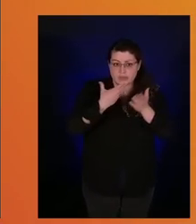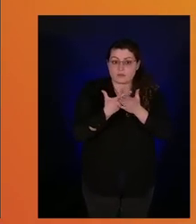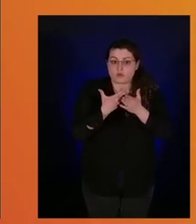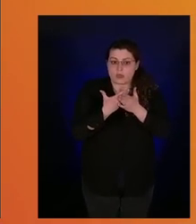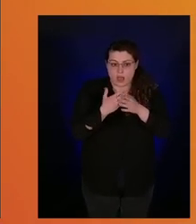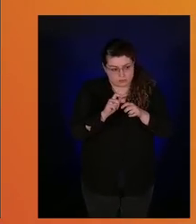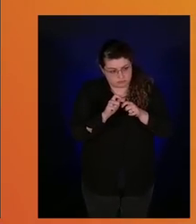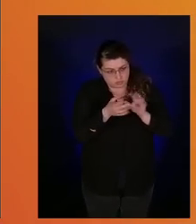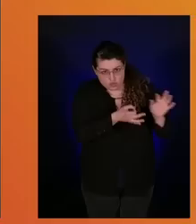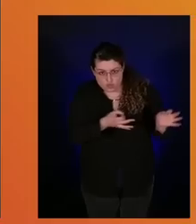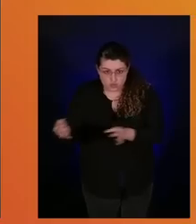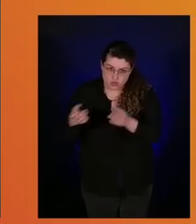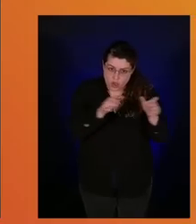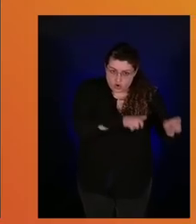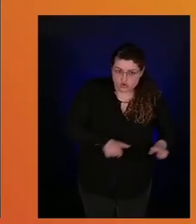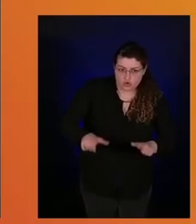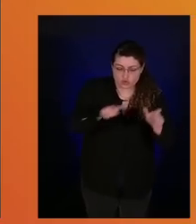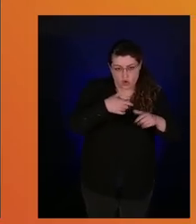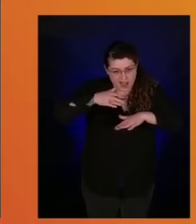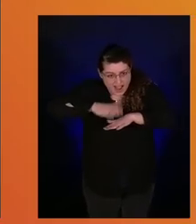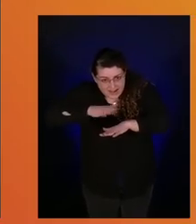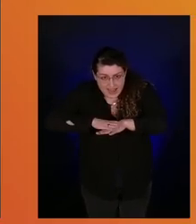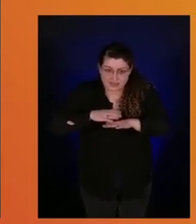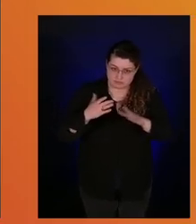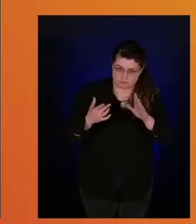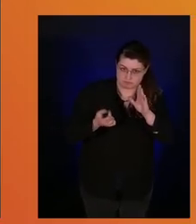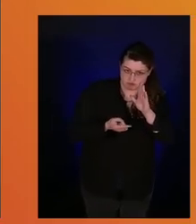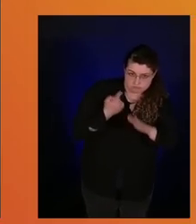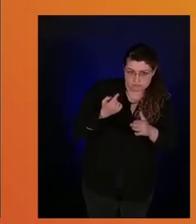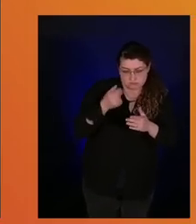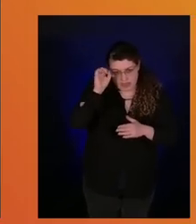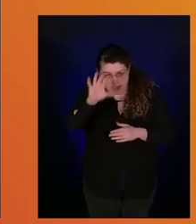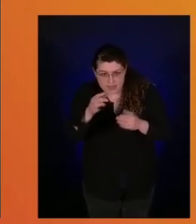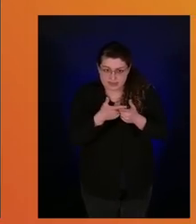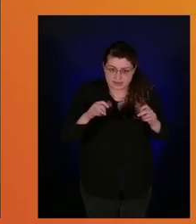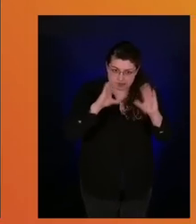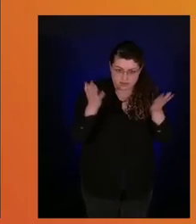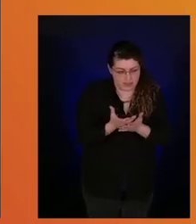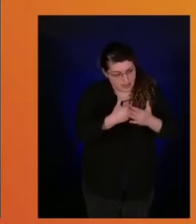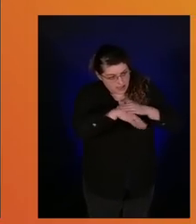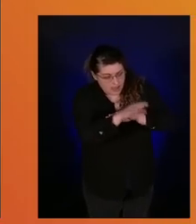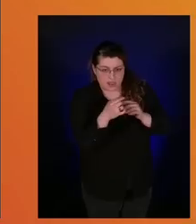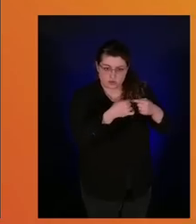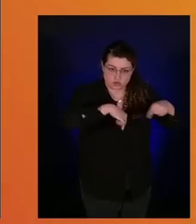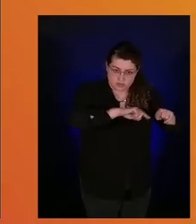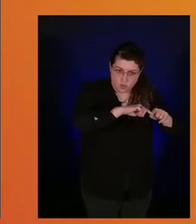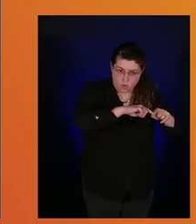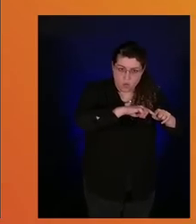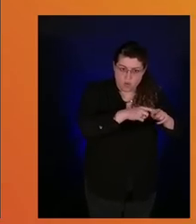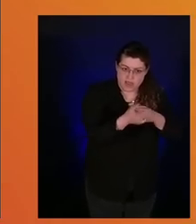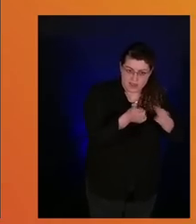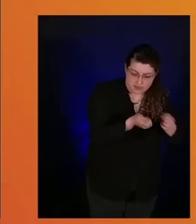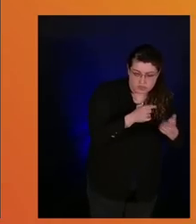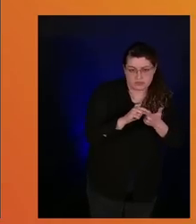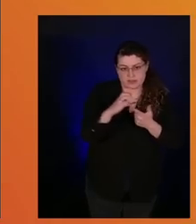régulièrement compte des contrôles, alertes et préconisations à la commission exécutive, au CCN et aujourd'hui